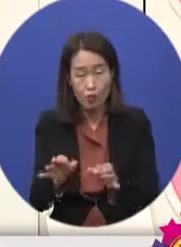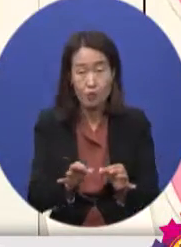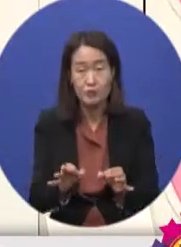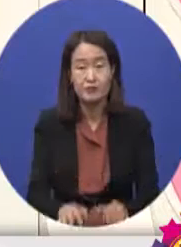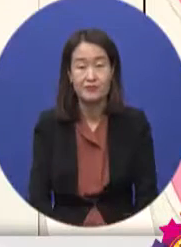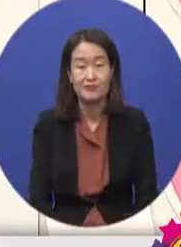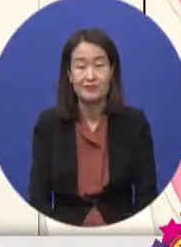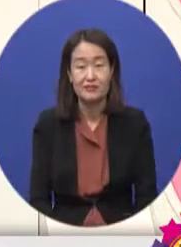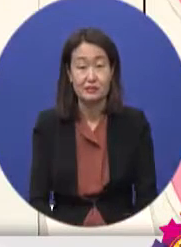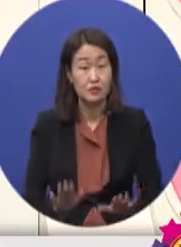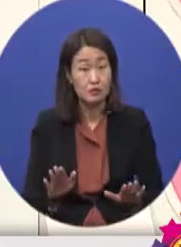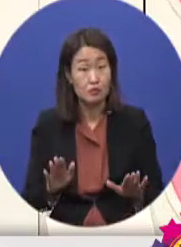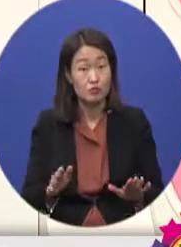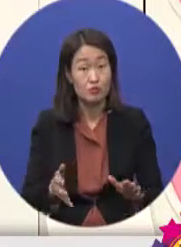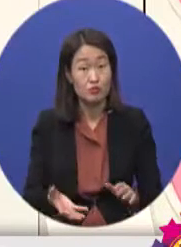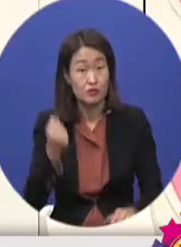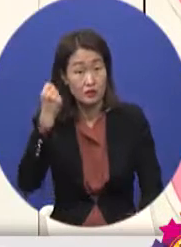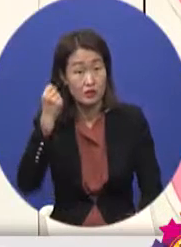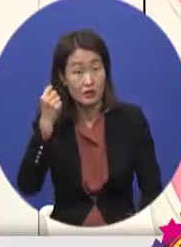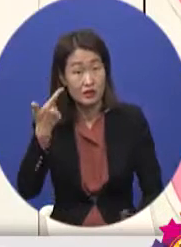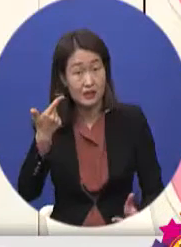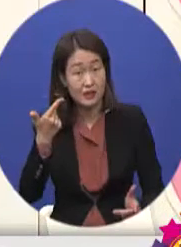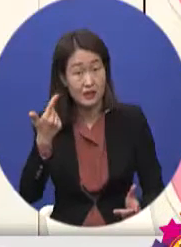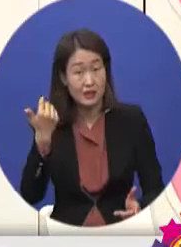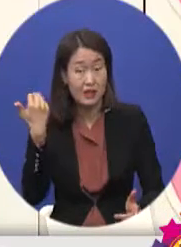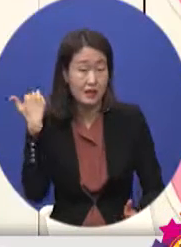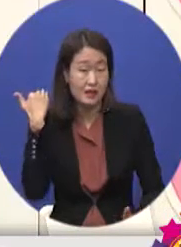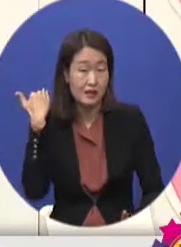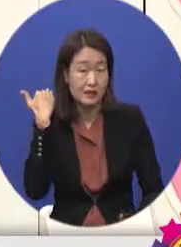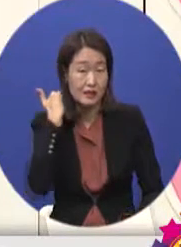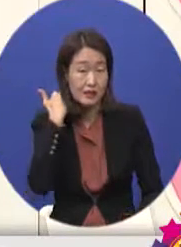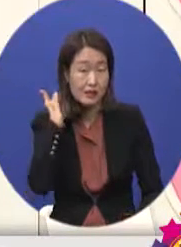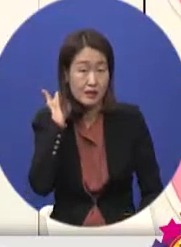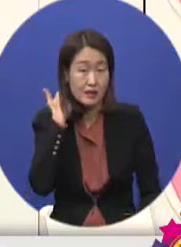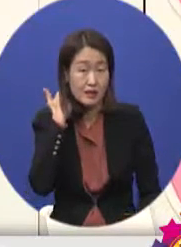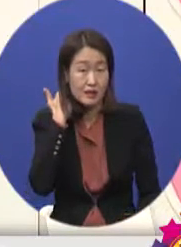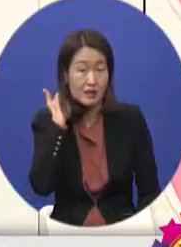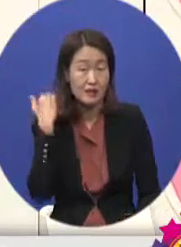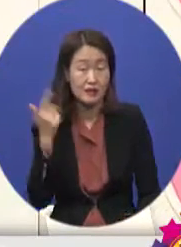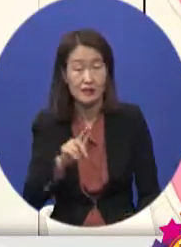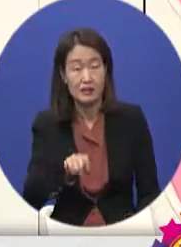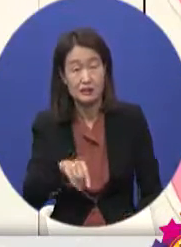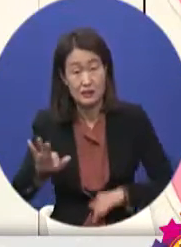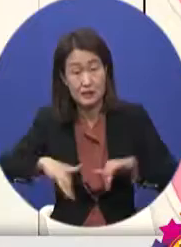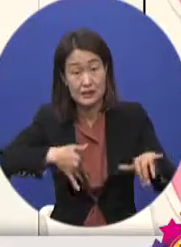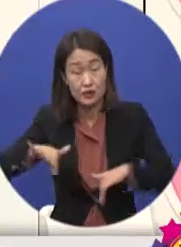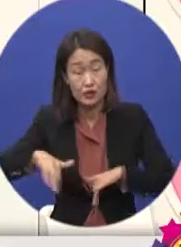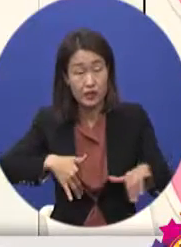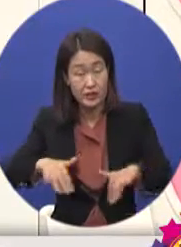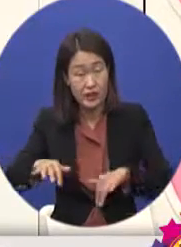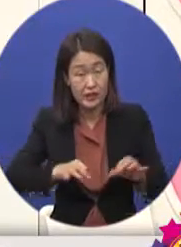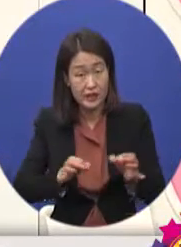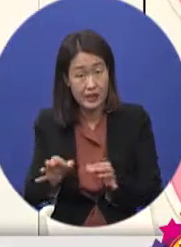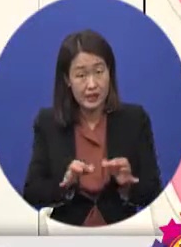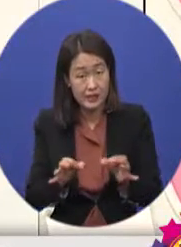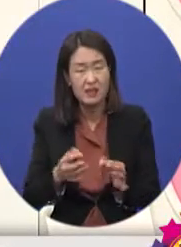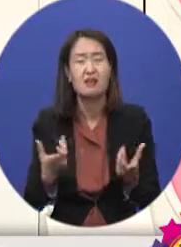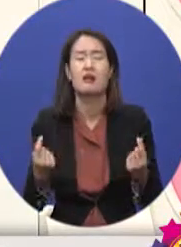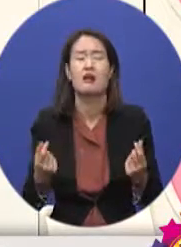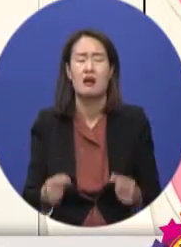가게가 있으세요? 없고 보통 난전 집 옆으로. 그냥 길거리 난전. 앉아서 하세요?